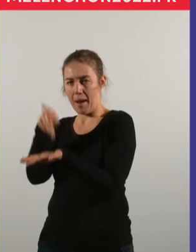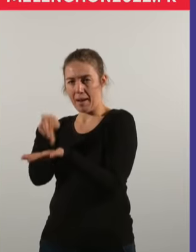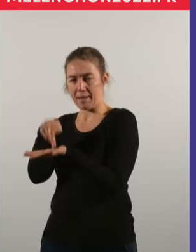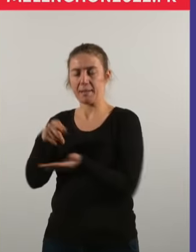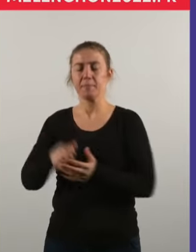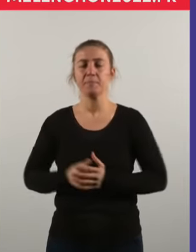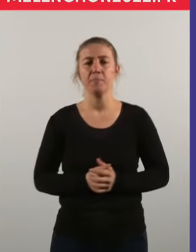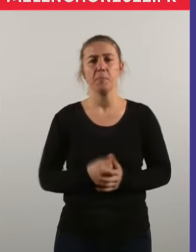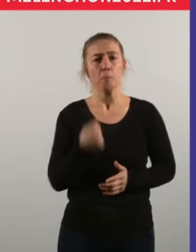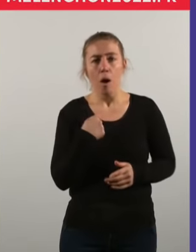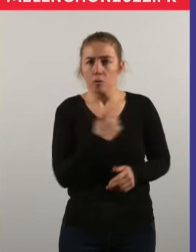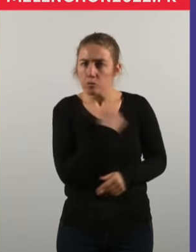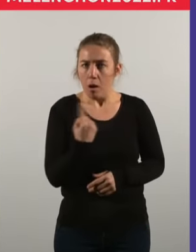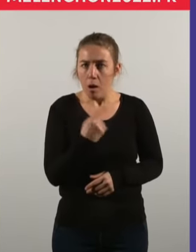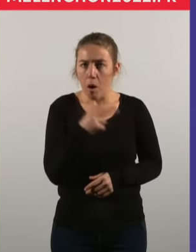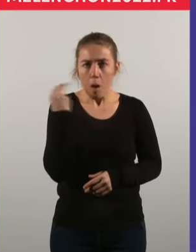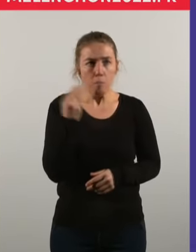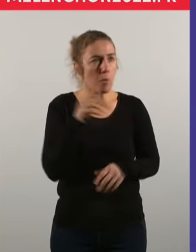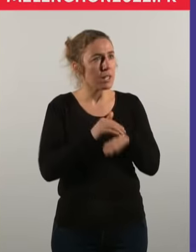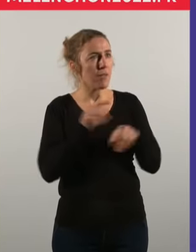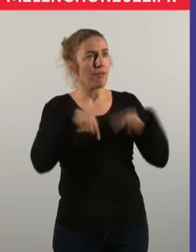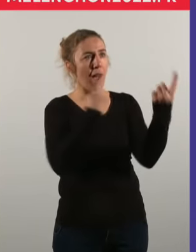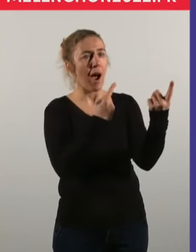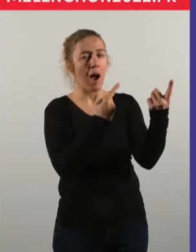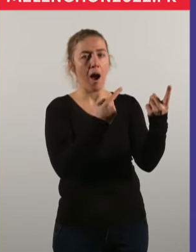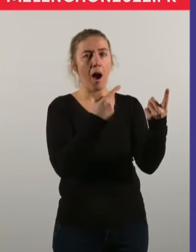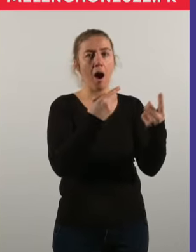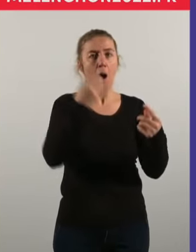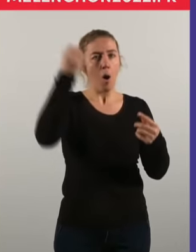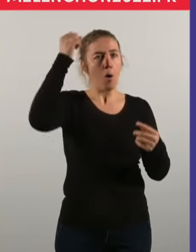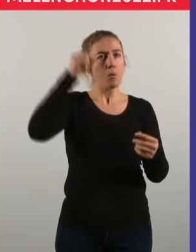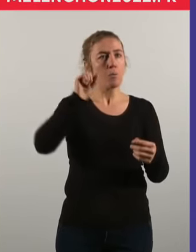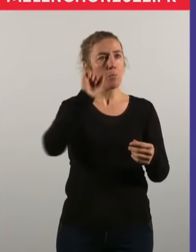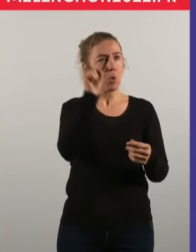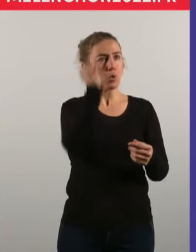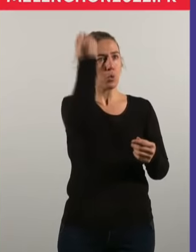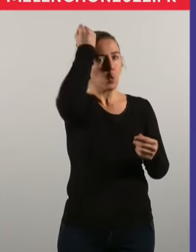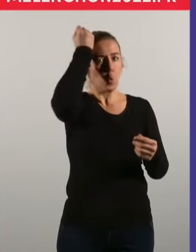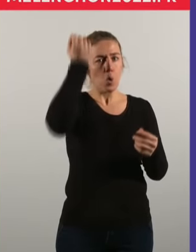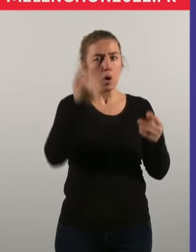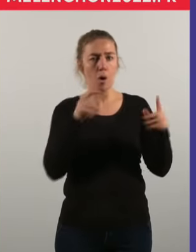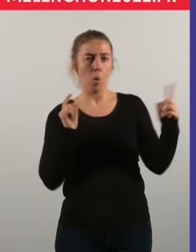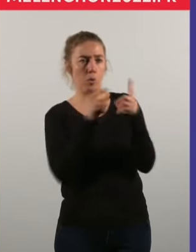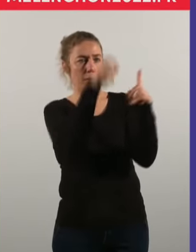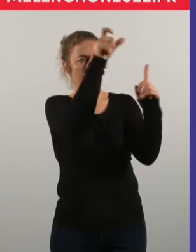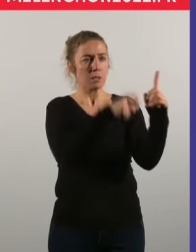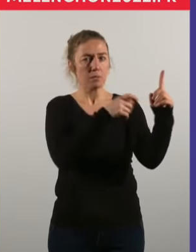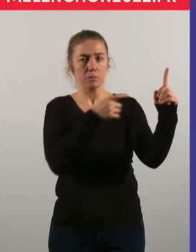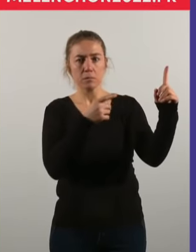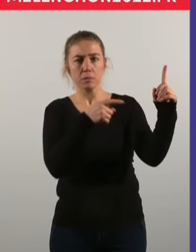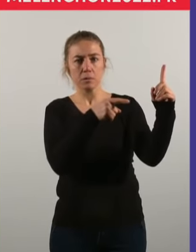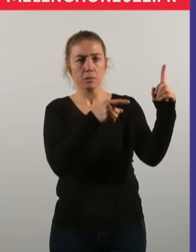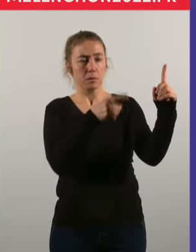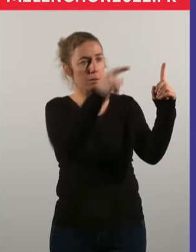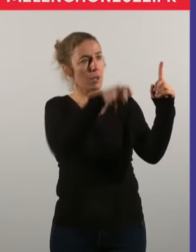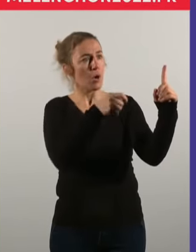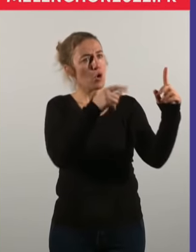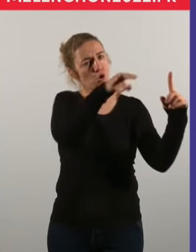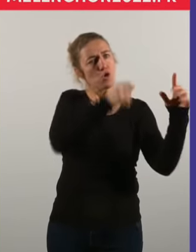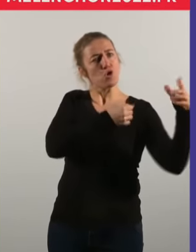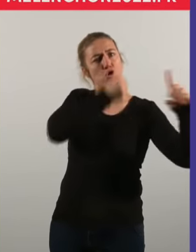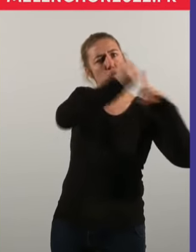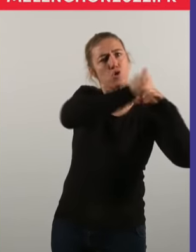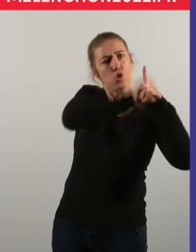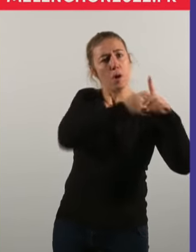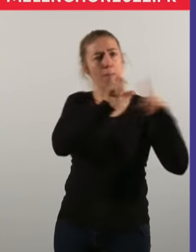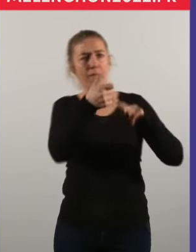politique qui a été à Moscou rencontrer le président du Front de Gauche, Sergueï Oudaltsov, un opposant qui s'est tapé 4 ans et demi de